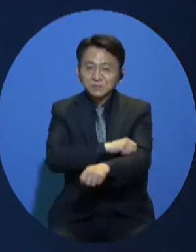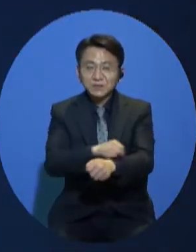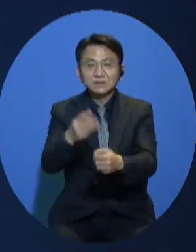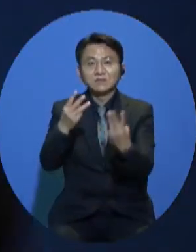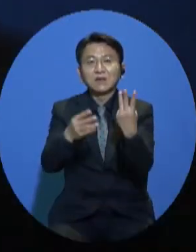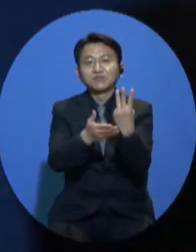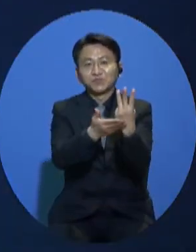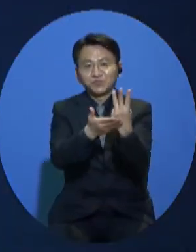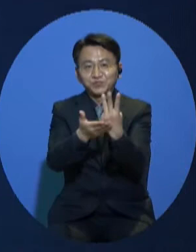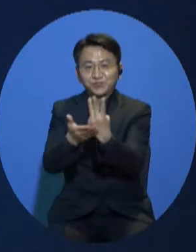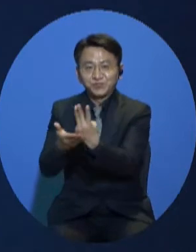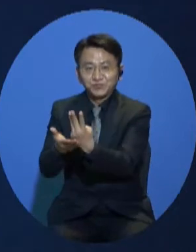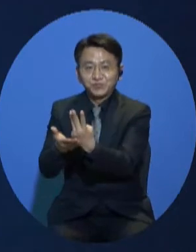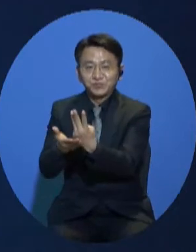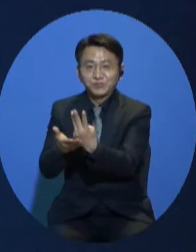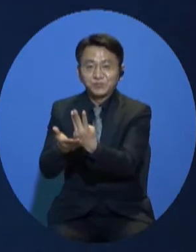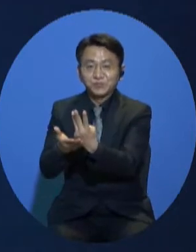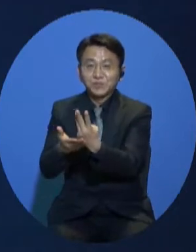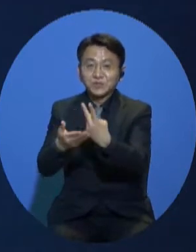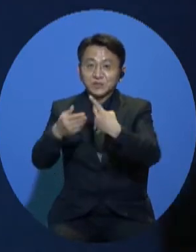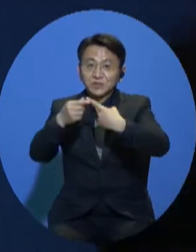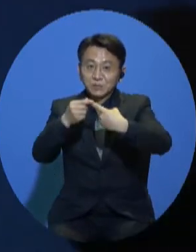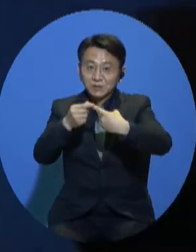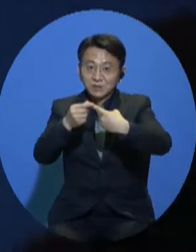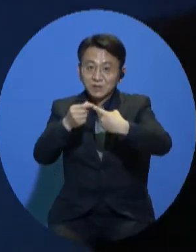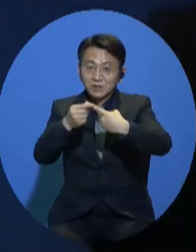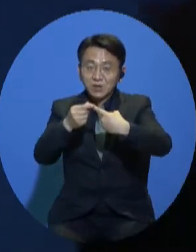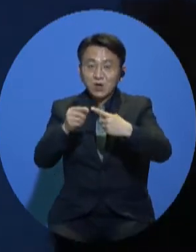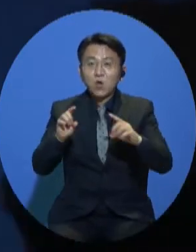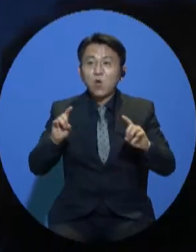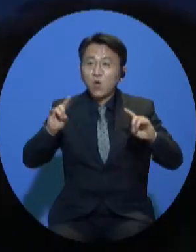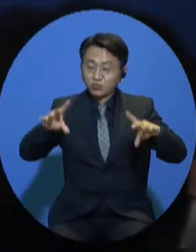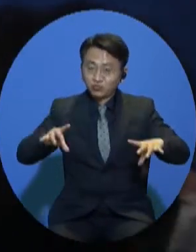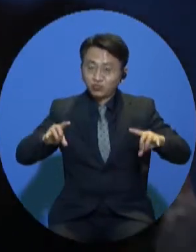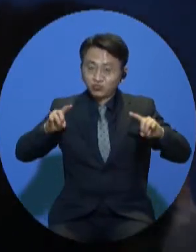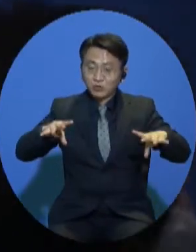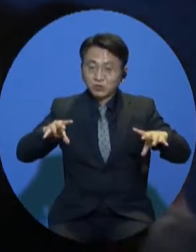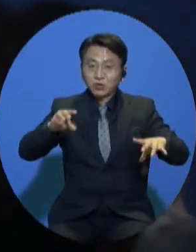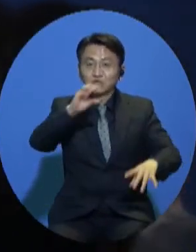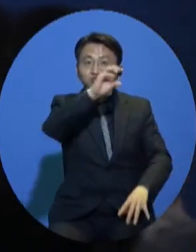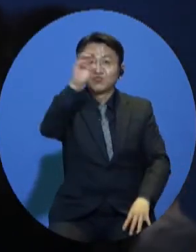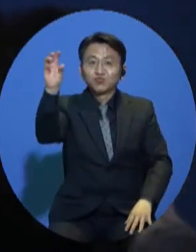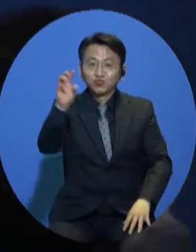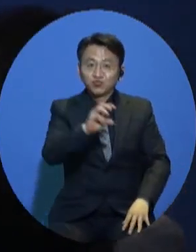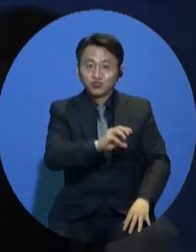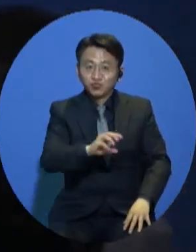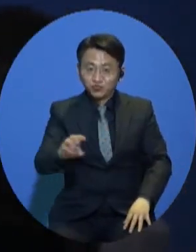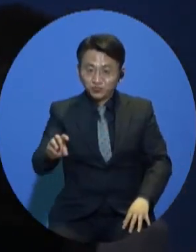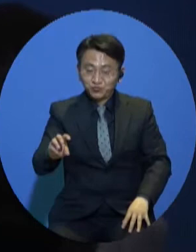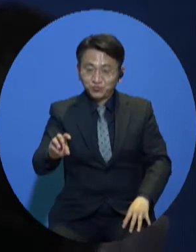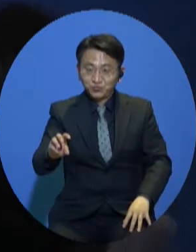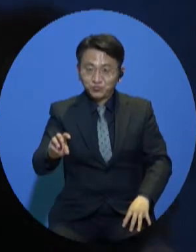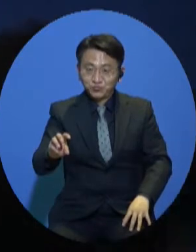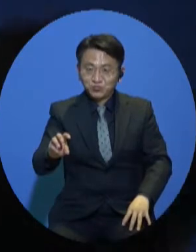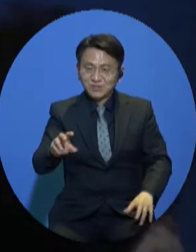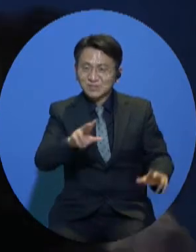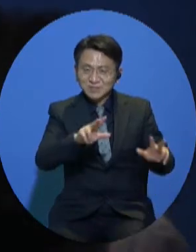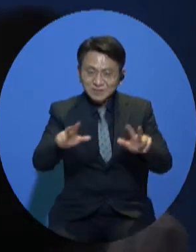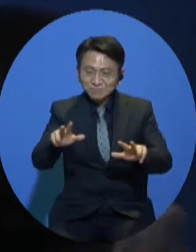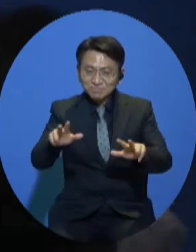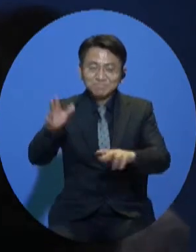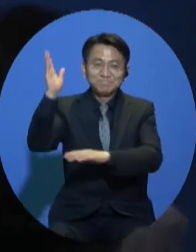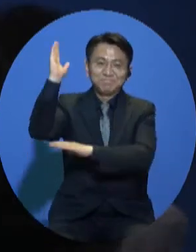모시고 진행하겠는데요. 먼저 첫 번째 발표는 호주 현지에서 줌으로 연결을 해서 라이브로